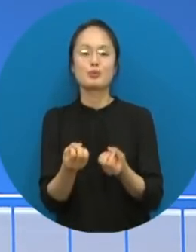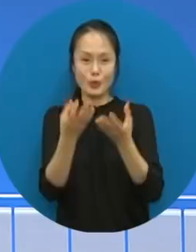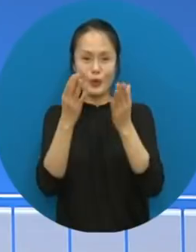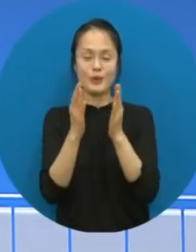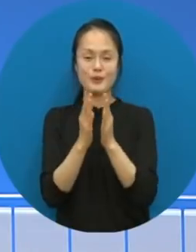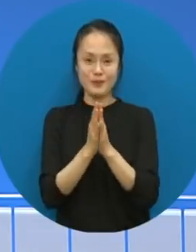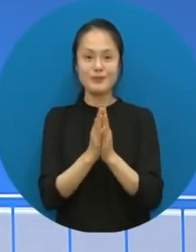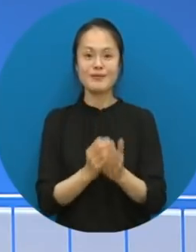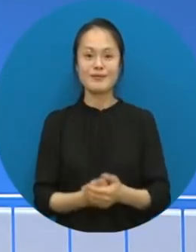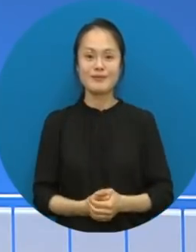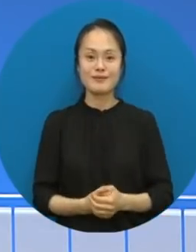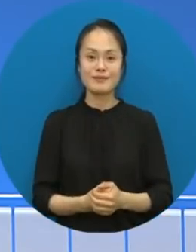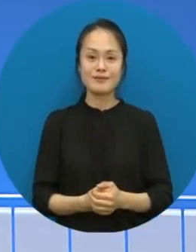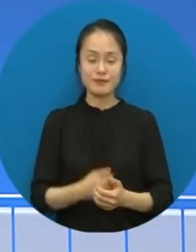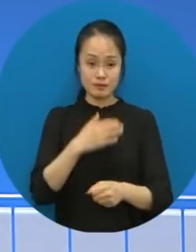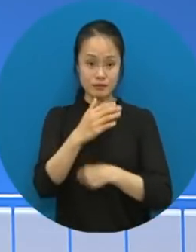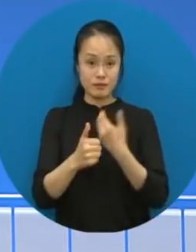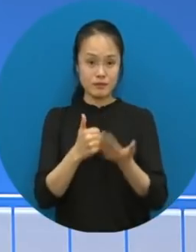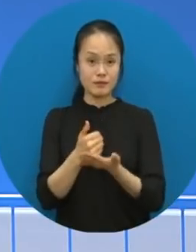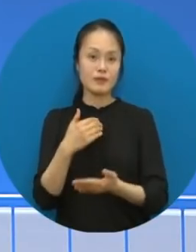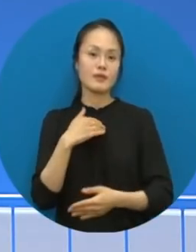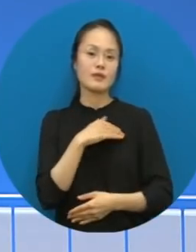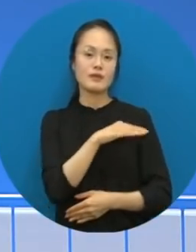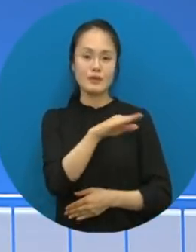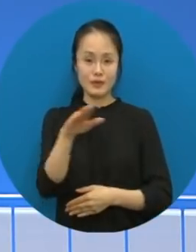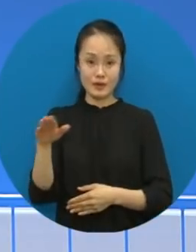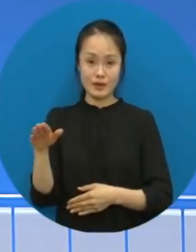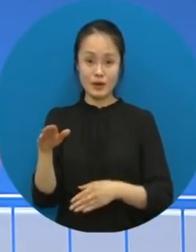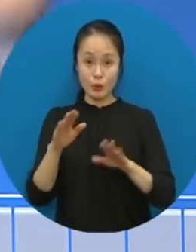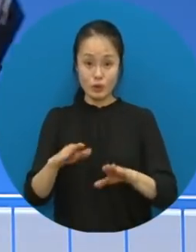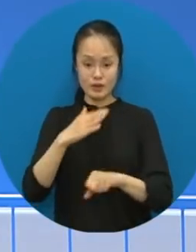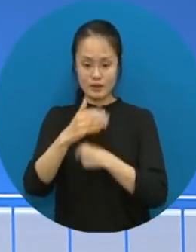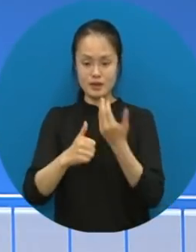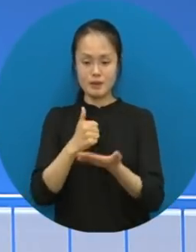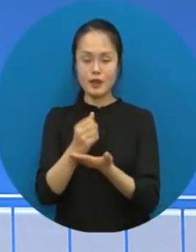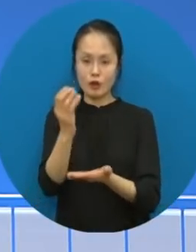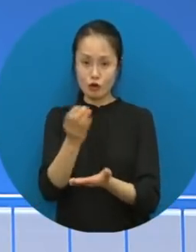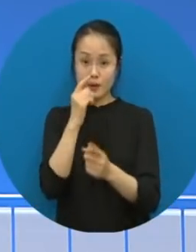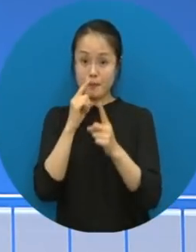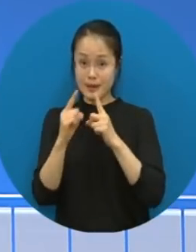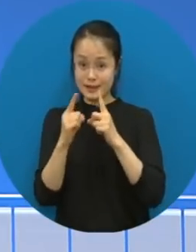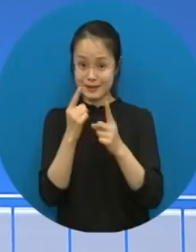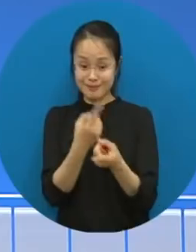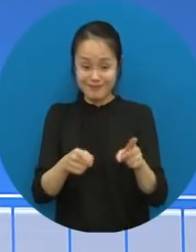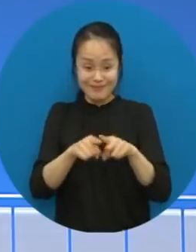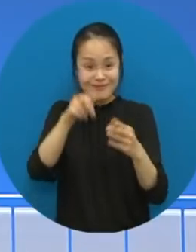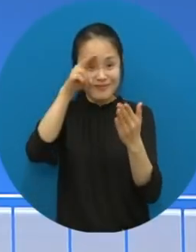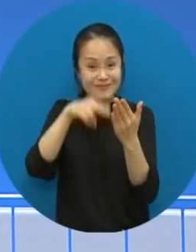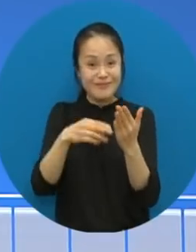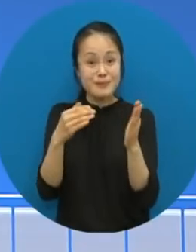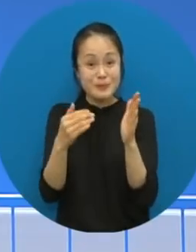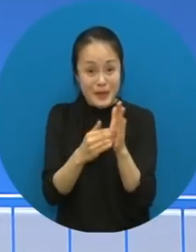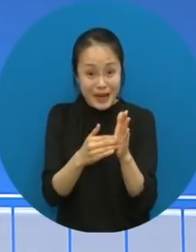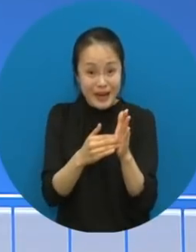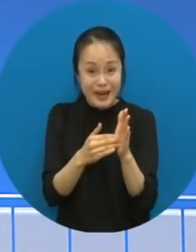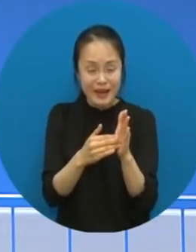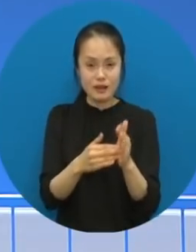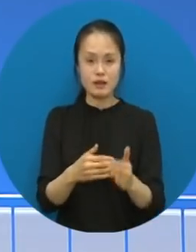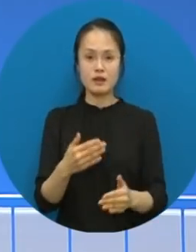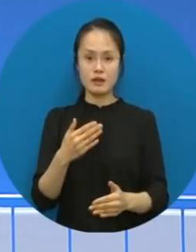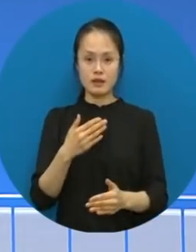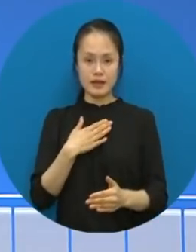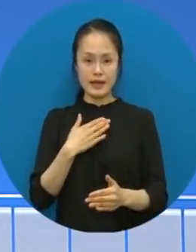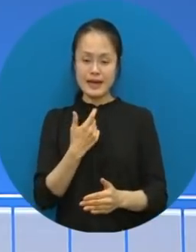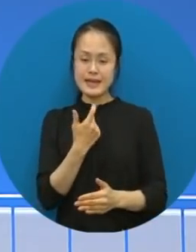하나님께서 우리에게 오늘 하나님의 거룩한 말씀을 우리가 같이 읽었죠. 거기 보니까 내가 야곱